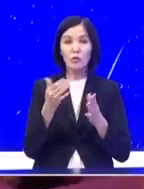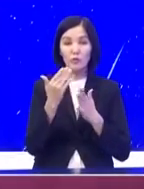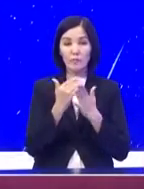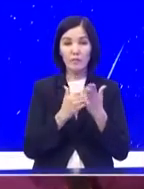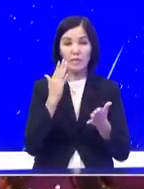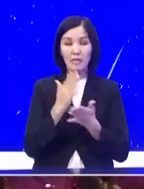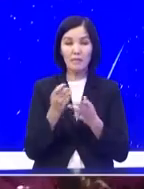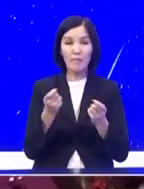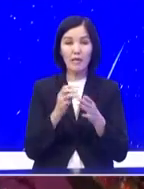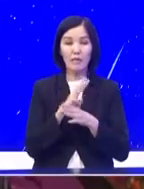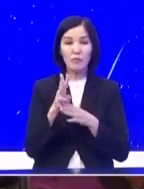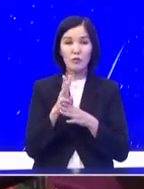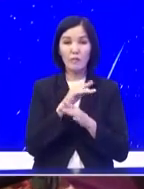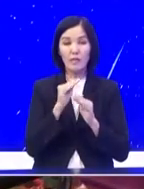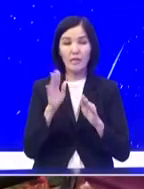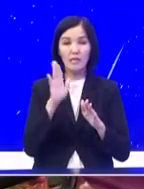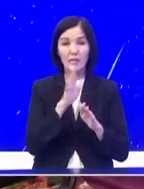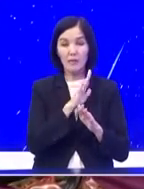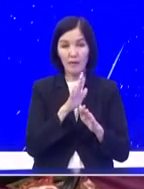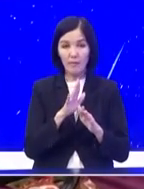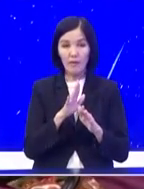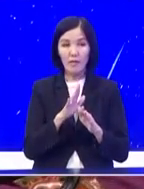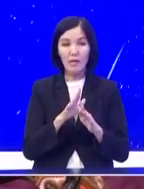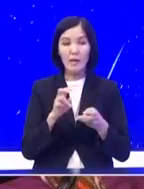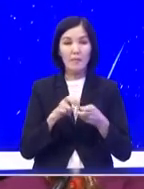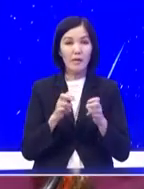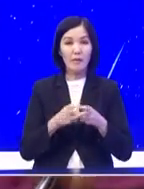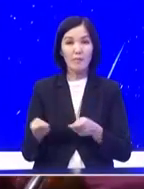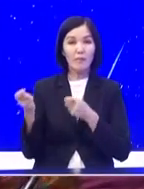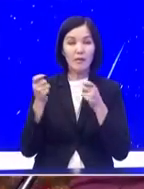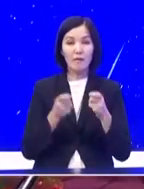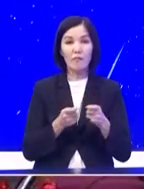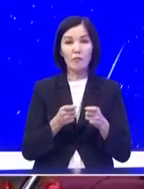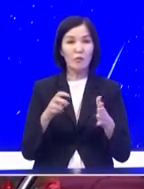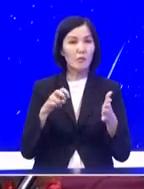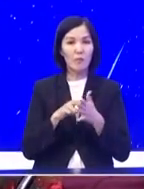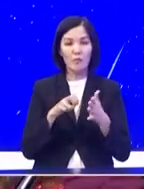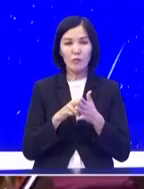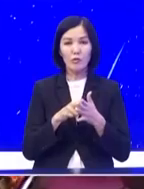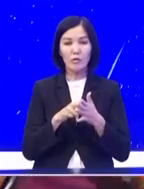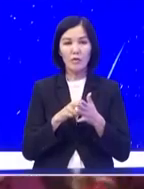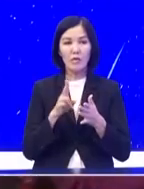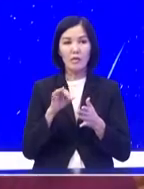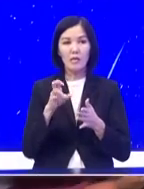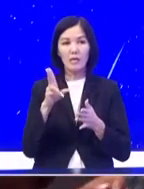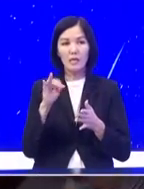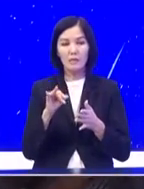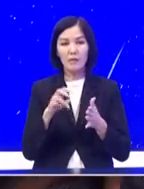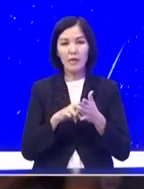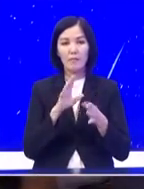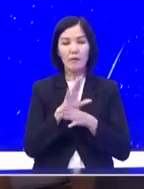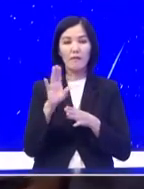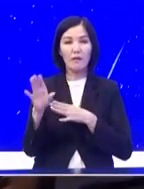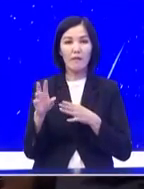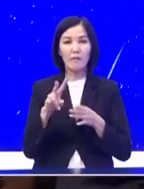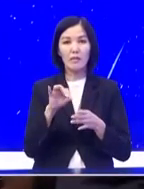списке малоимущих и многодетных. Проблем с выдачей у нас нет. Перевод средств мы осуществляем и по почте, и через Каспи-приложение. Также отправляем деньги на